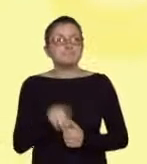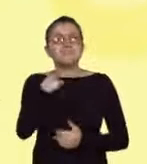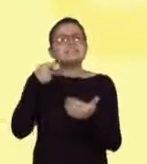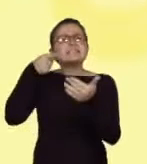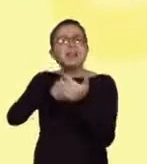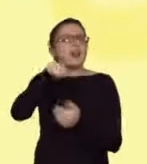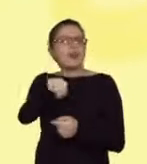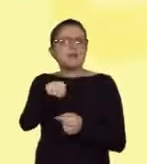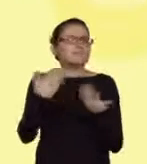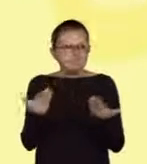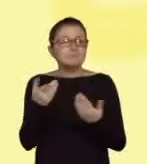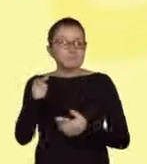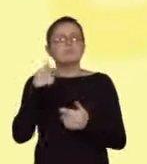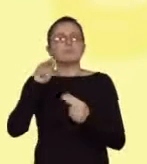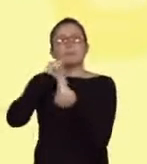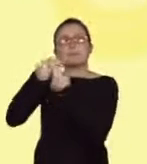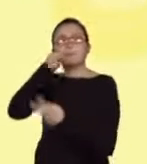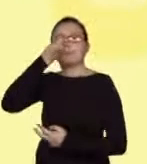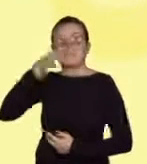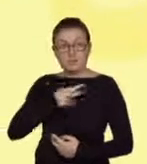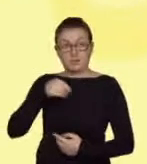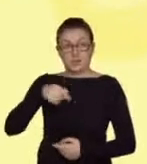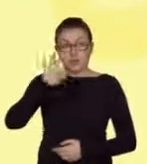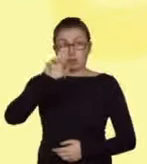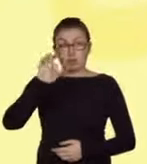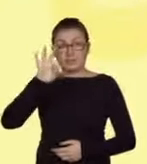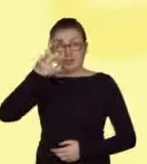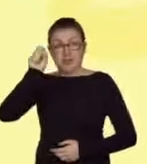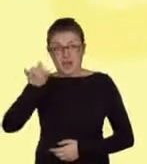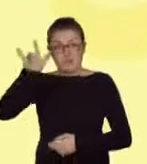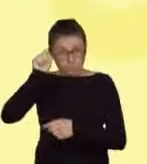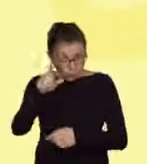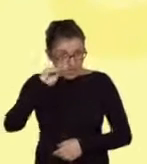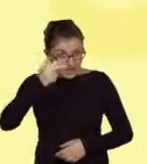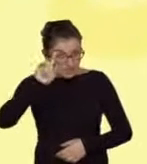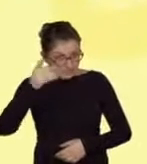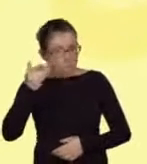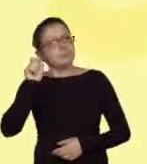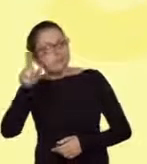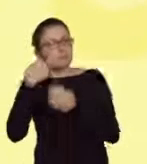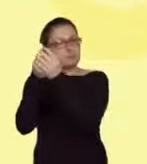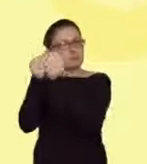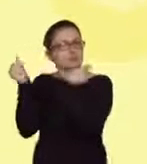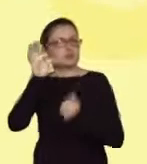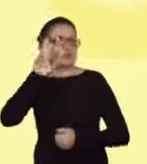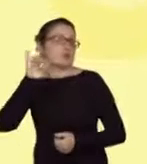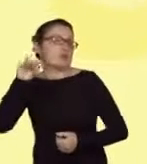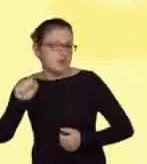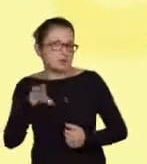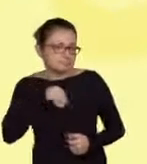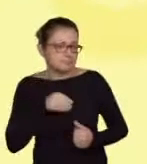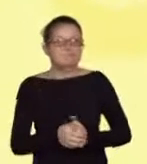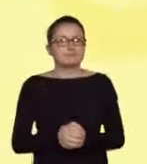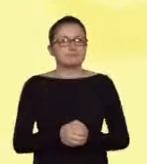była odpowiedź na pytanie, czy trzustka wydziela enzymy trawiące skrobie. W tym celu przygotowano dwie takie